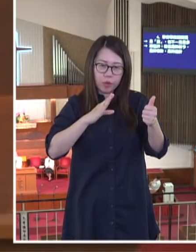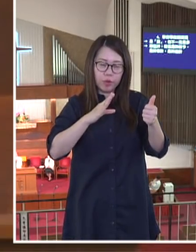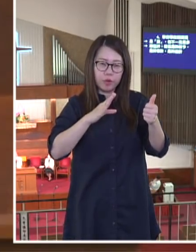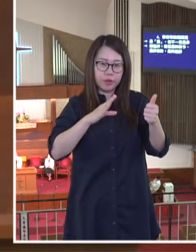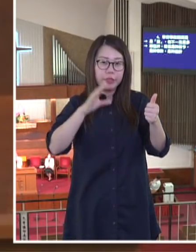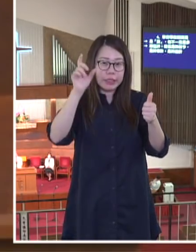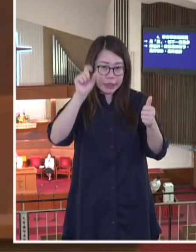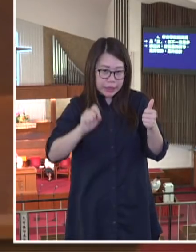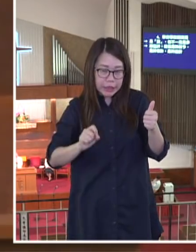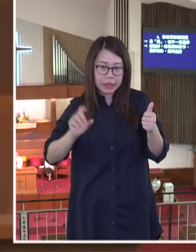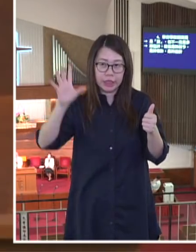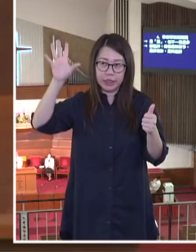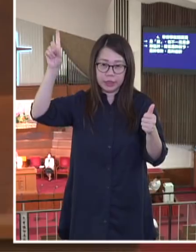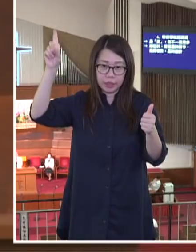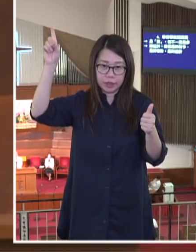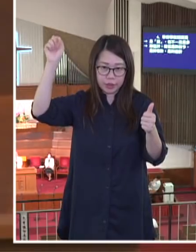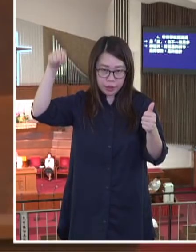他的应许之地。